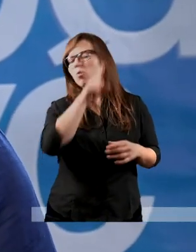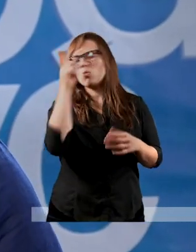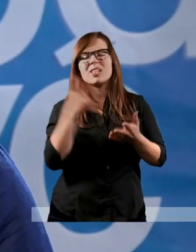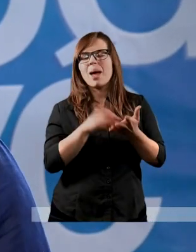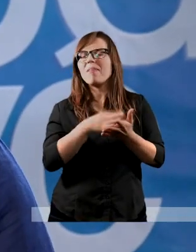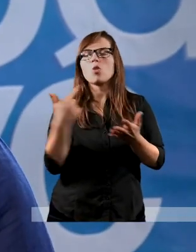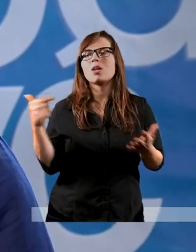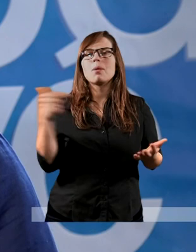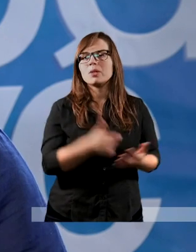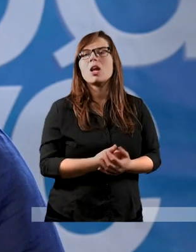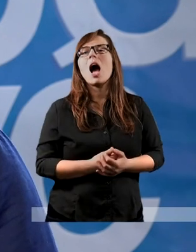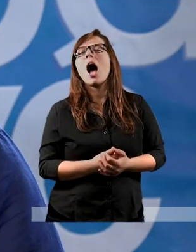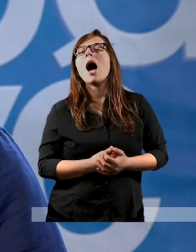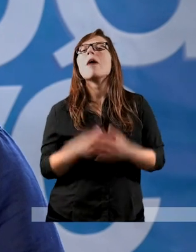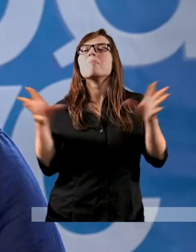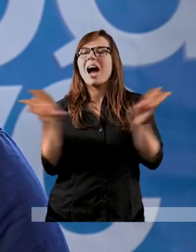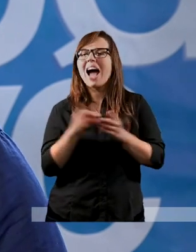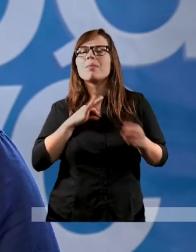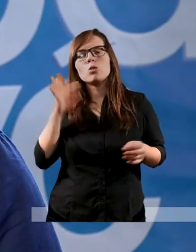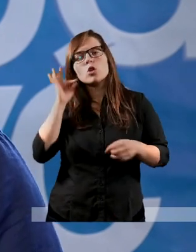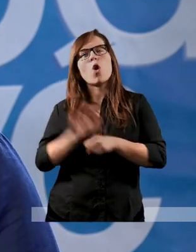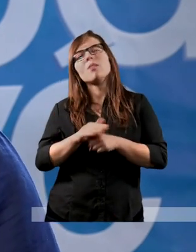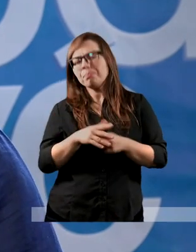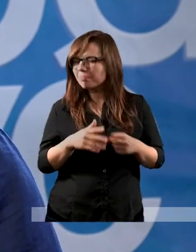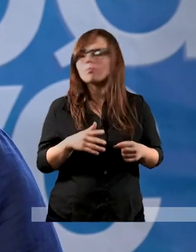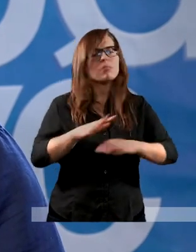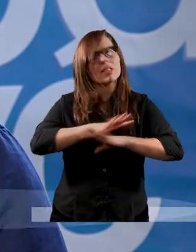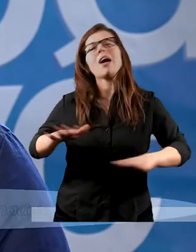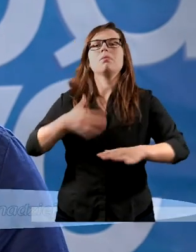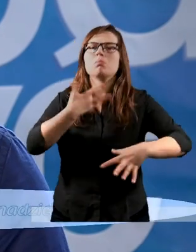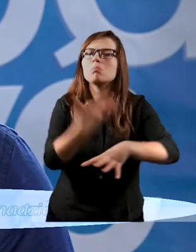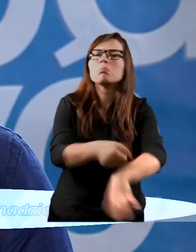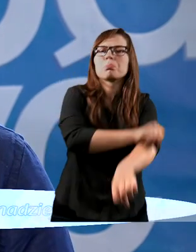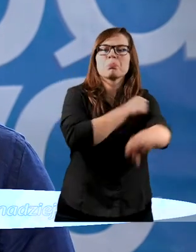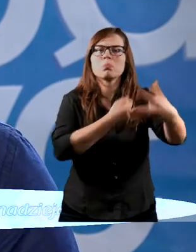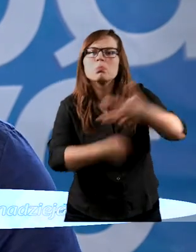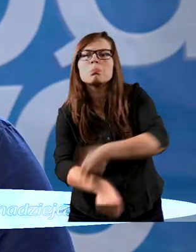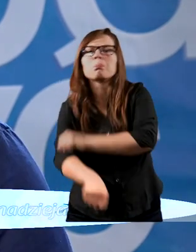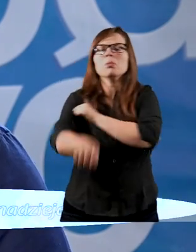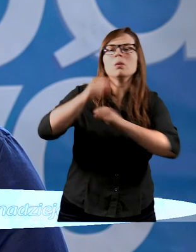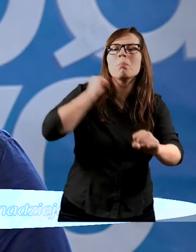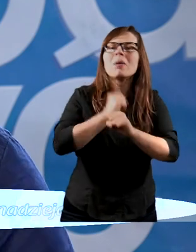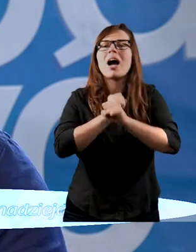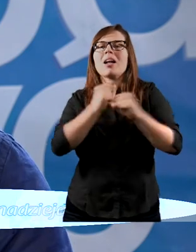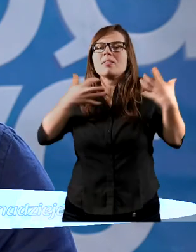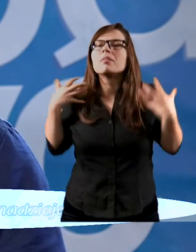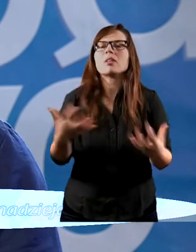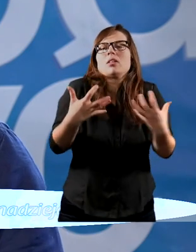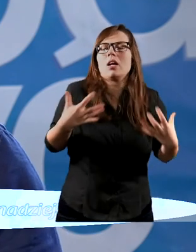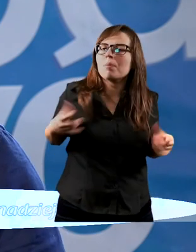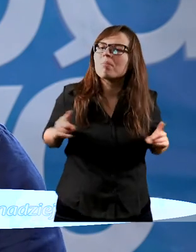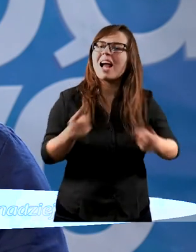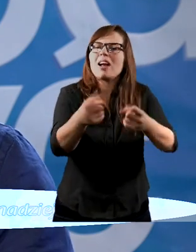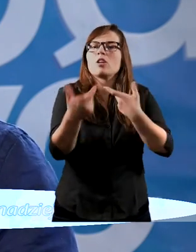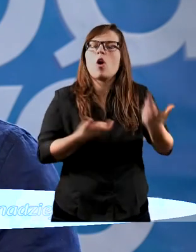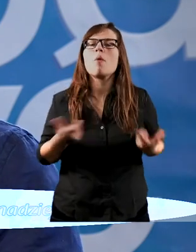nie przyjdą. Ale razem z kolegą zaparliśmy się. Wpadliśmy na pomysł, że będziemy odwiedzać różne hotele. Tam